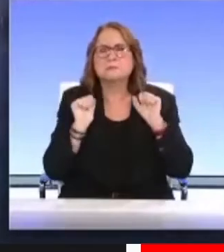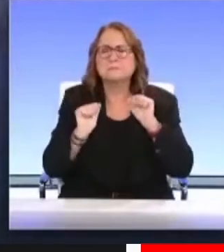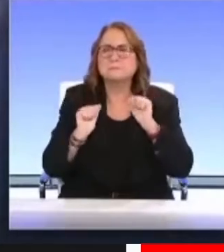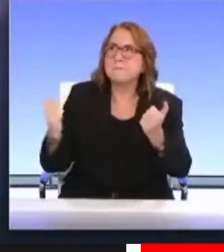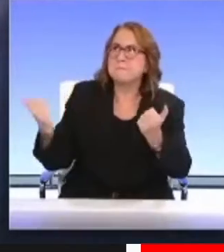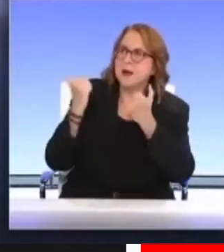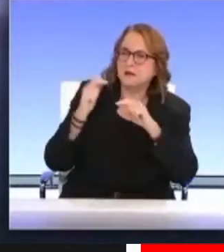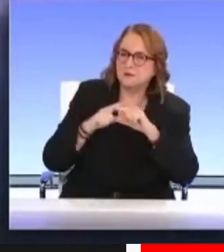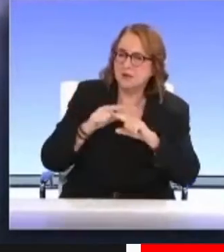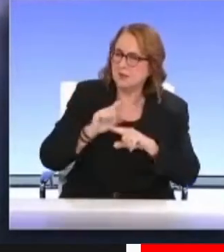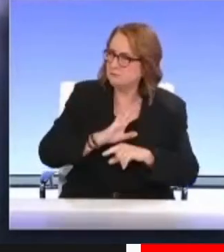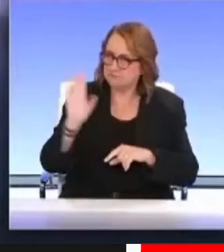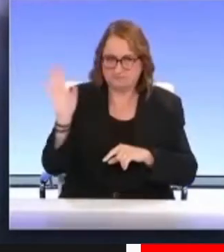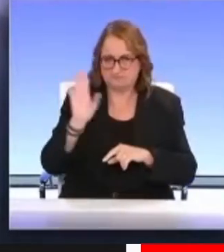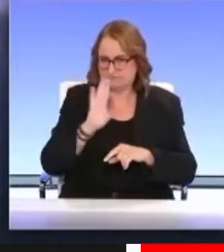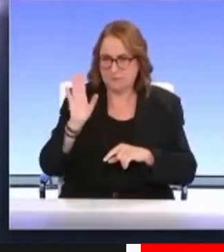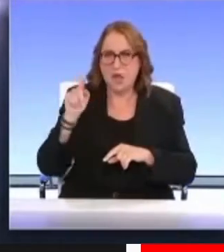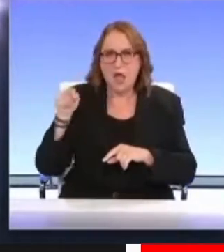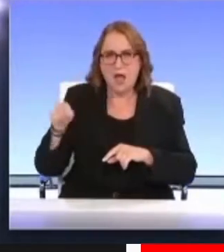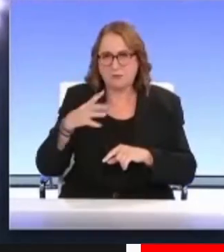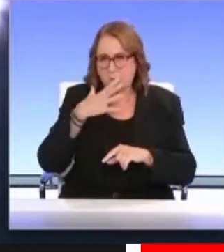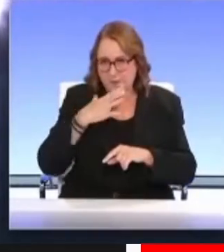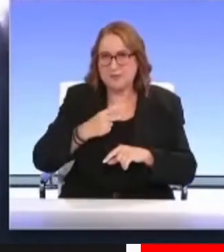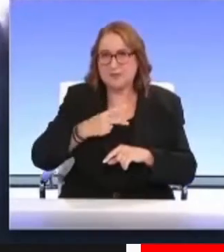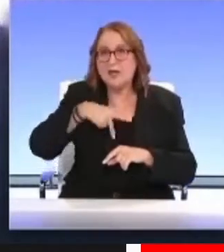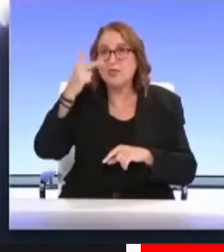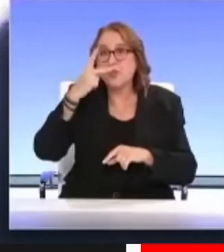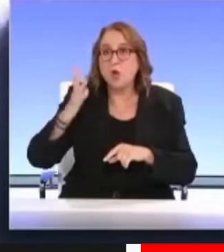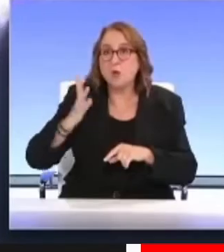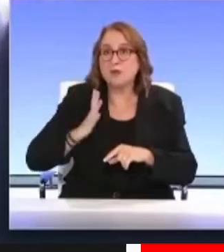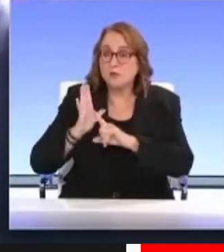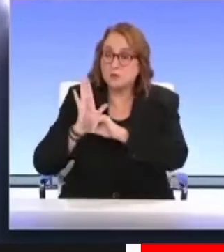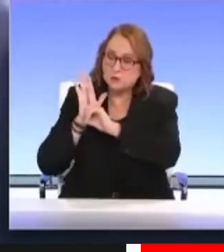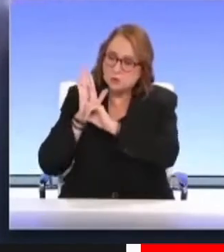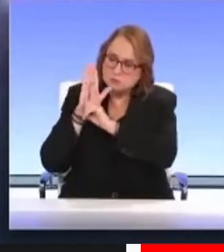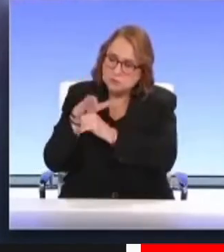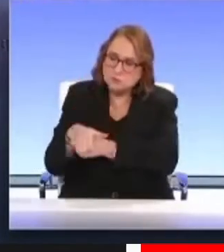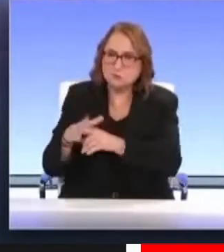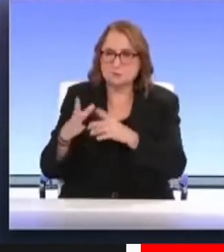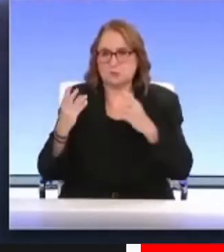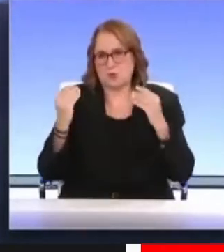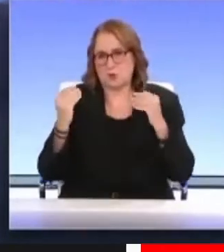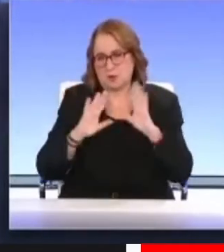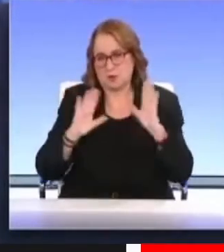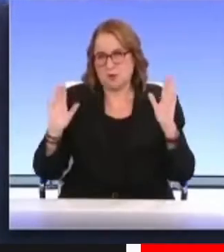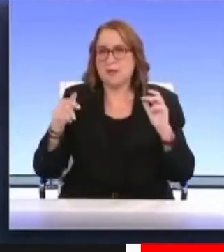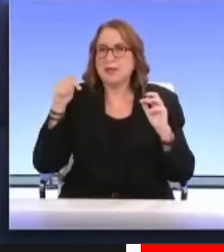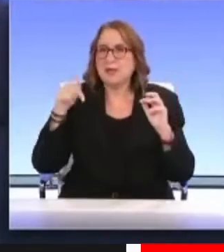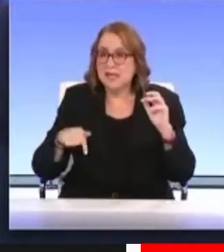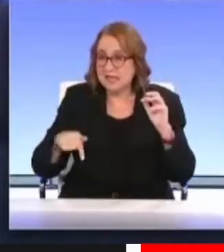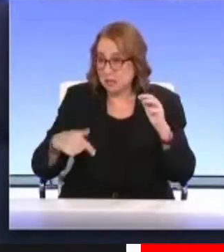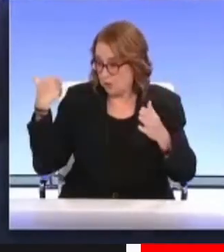προφανώς τα δικαιώματα του ανθρώπου, ένα ζήτημα το οποίο αποκτά όμως νέα χαρακτηριστικά στη σκιά των πρόσφατων